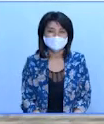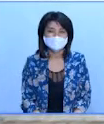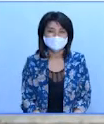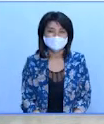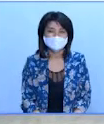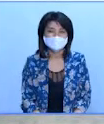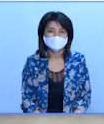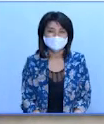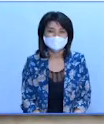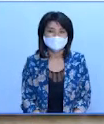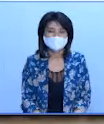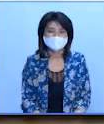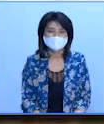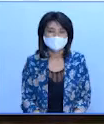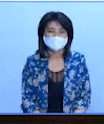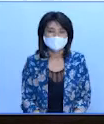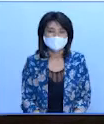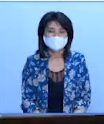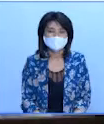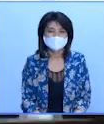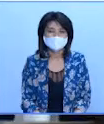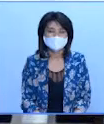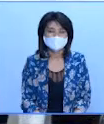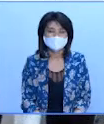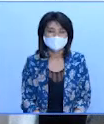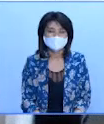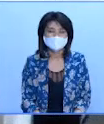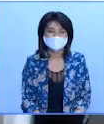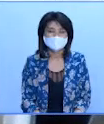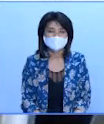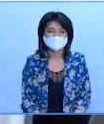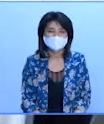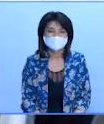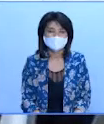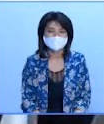бір жау кетіп өте шыққан,